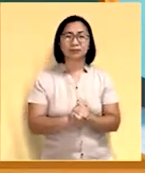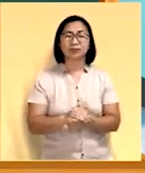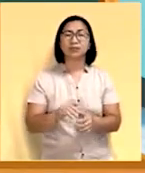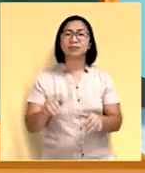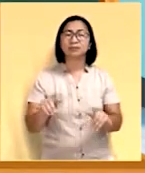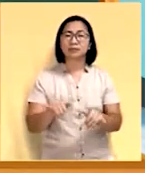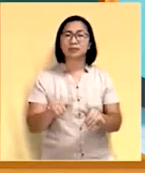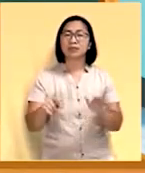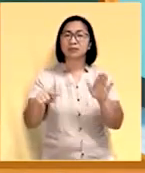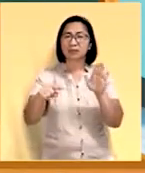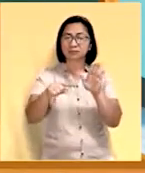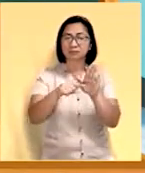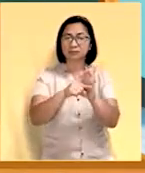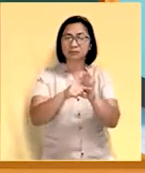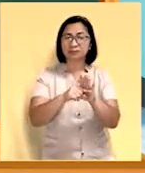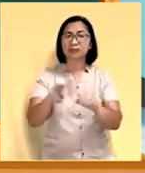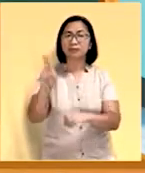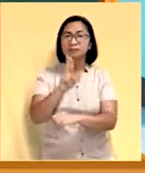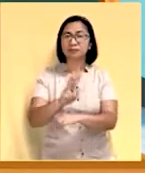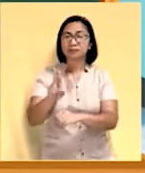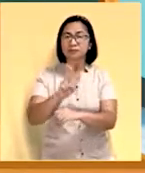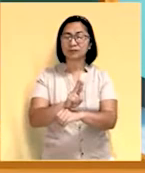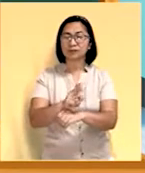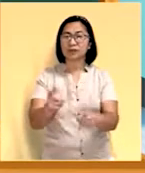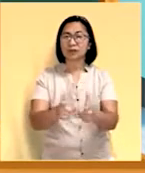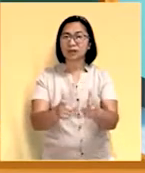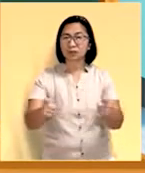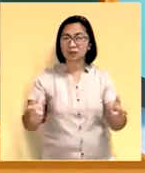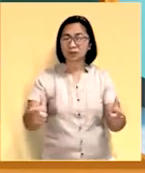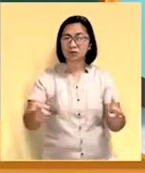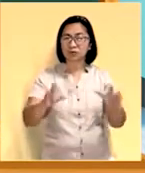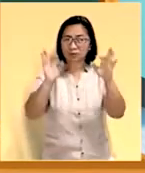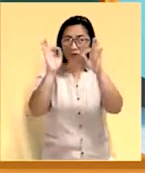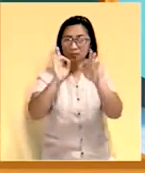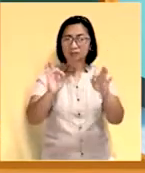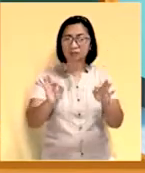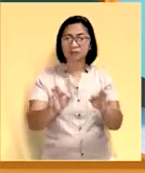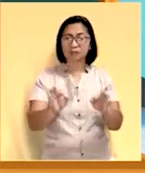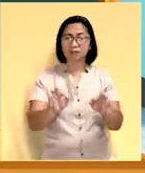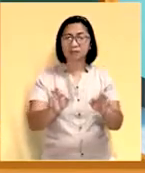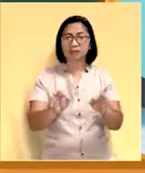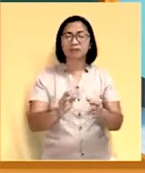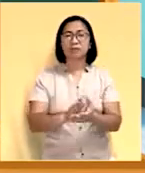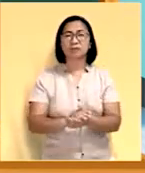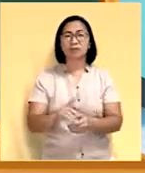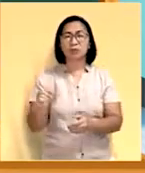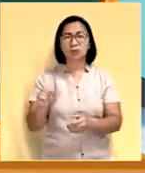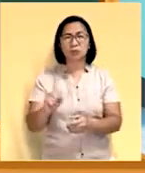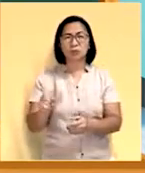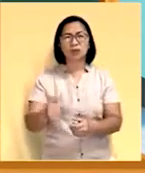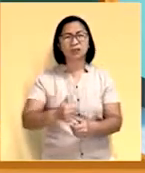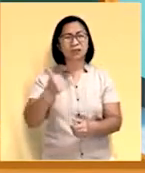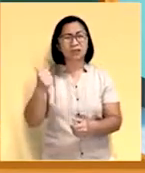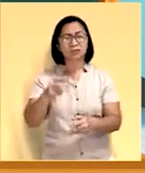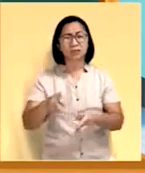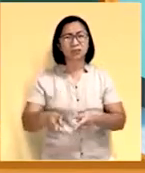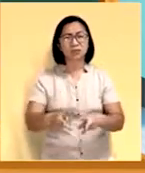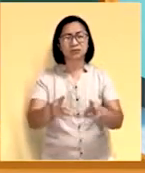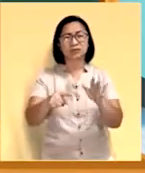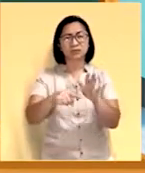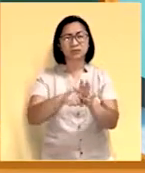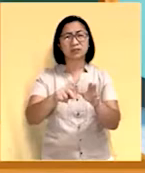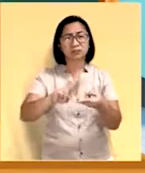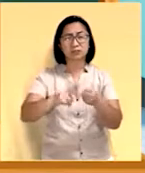1,091. Ganyan ang pag-subtract gamit ang expanded form. Ano pa ang isang paraan ng pag-subtract